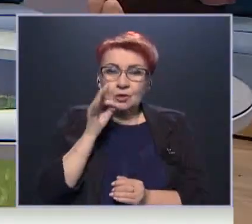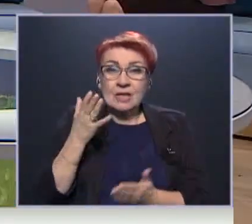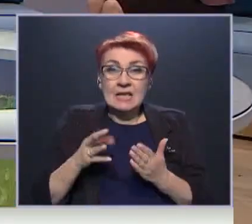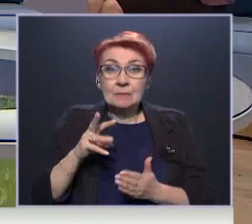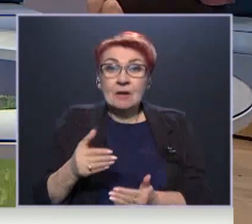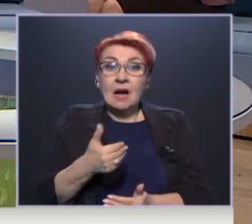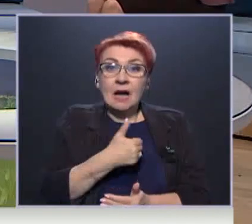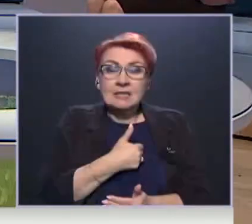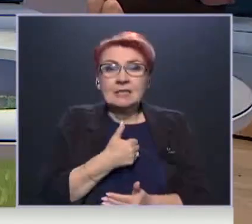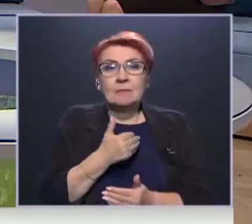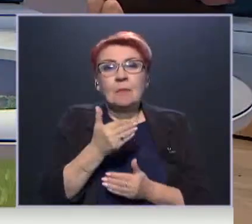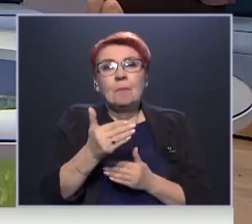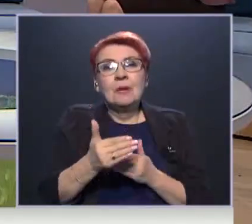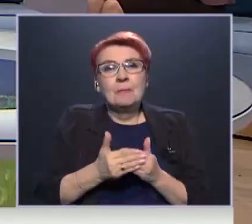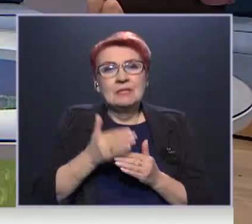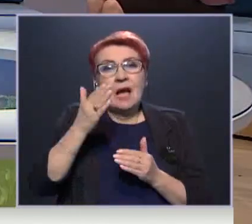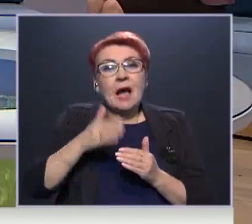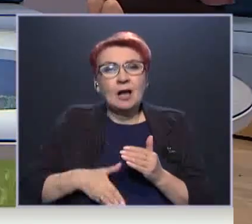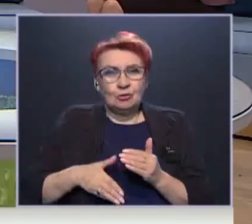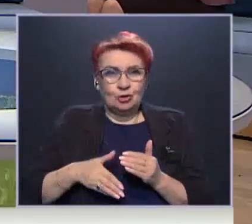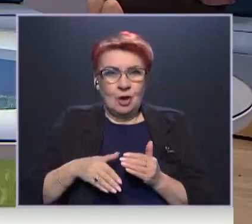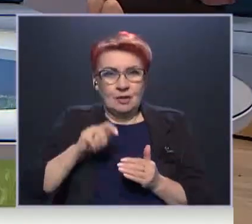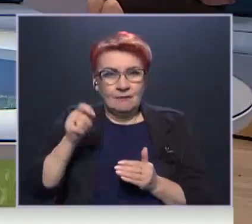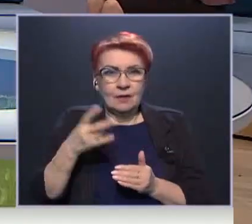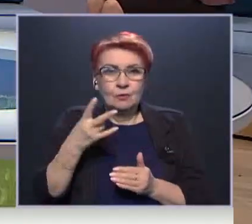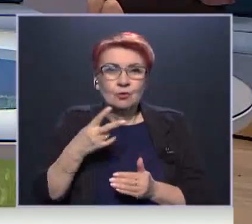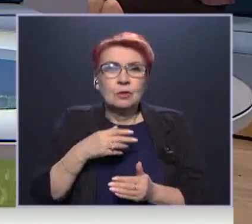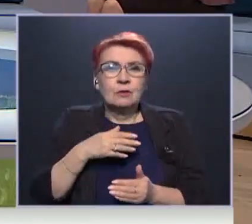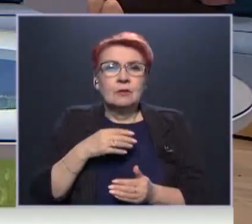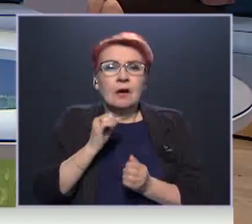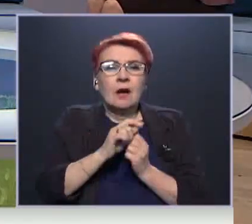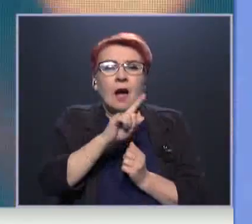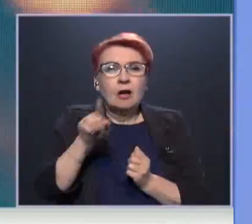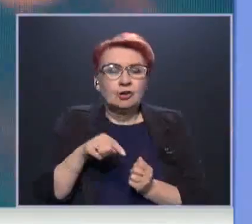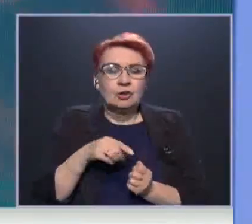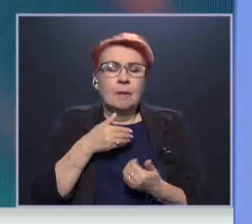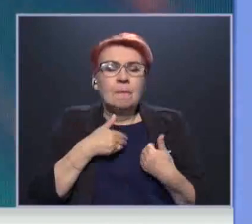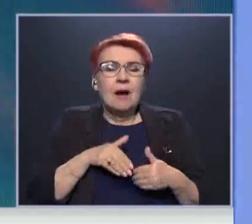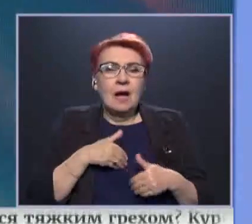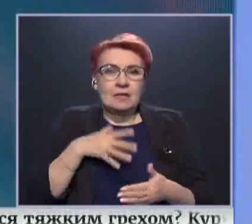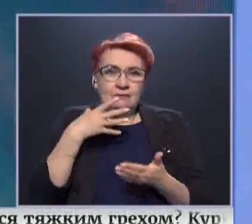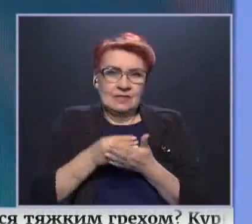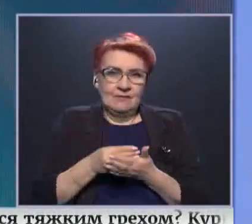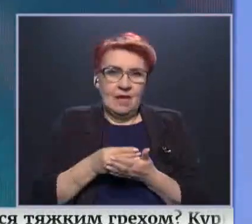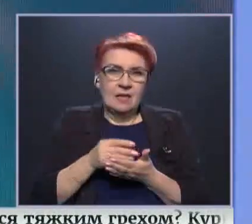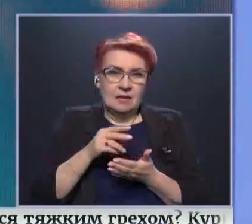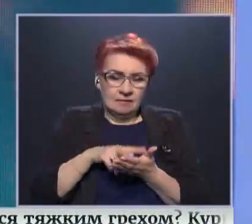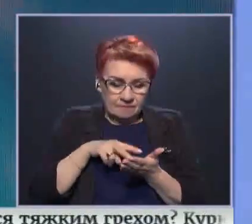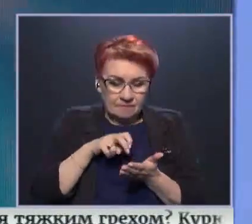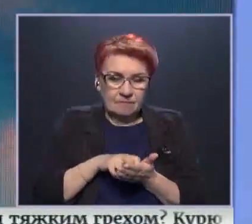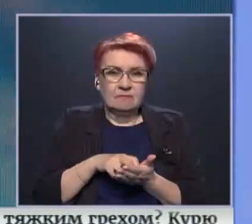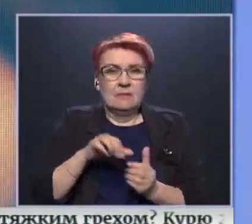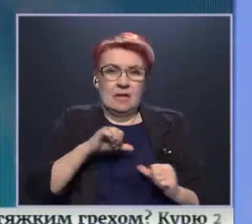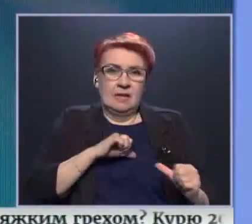хотим приблизить окончание всего этого, нужно покаяться в своих грехах и внутренне измениться.